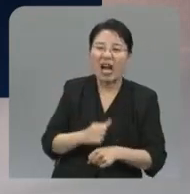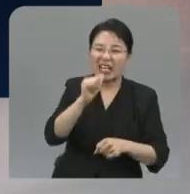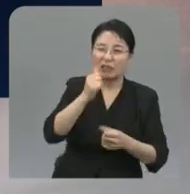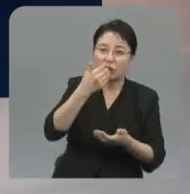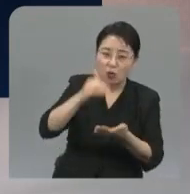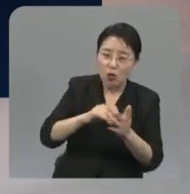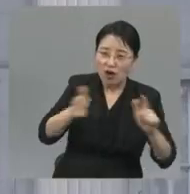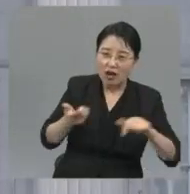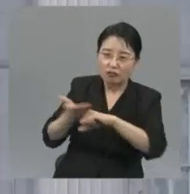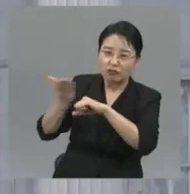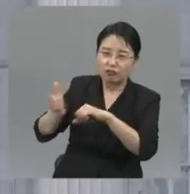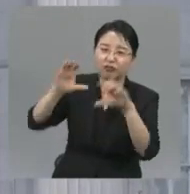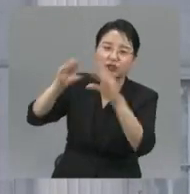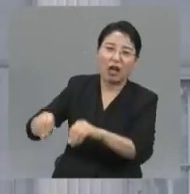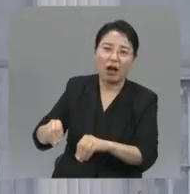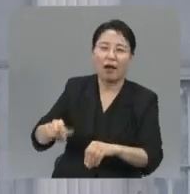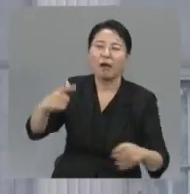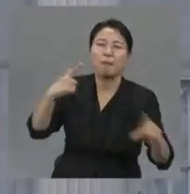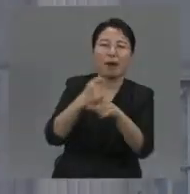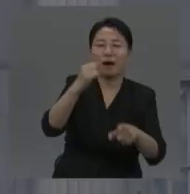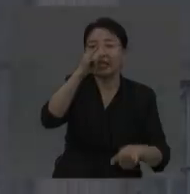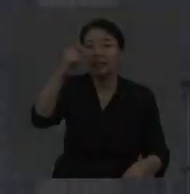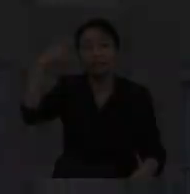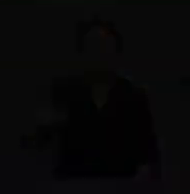ty trách bán dẫn Micro của Mỹ và hạn chế xuất khẩu khoáng sản